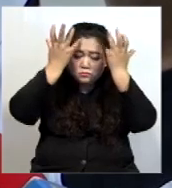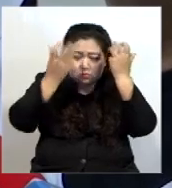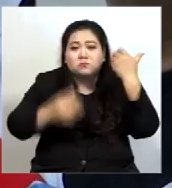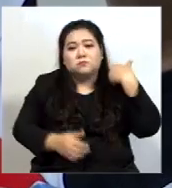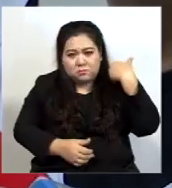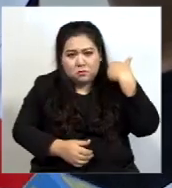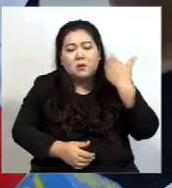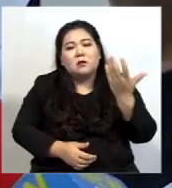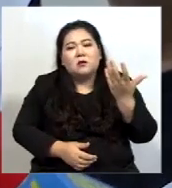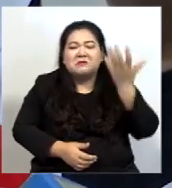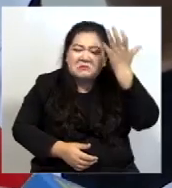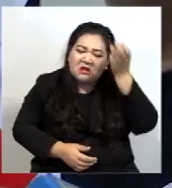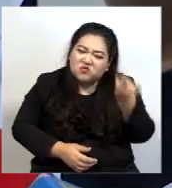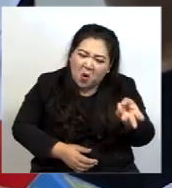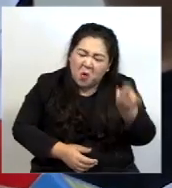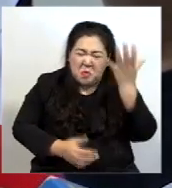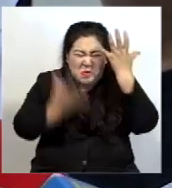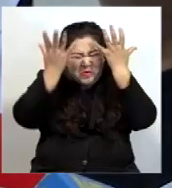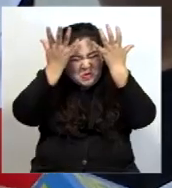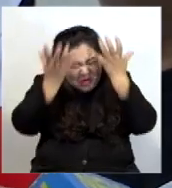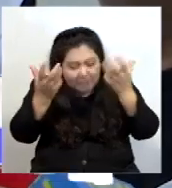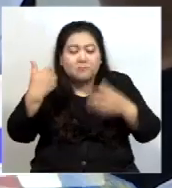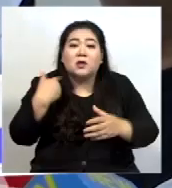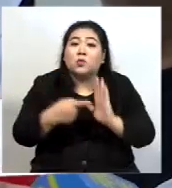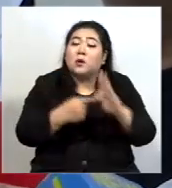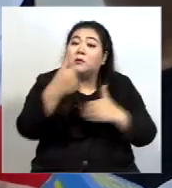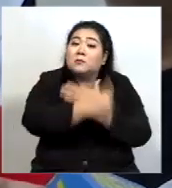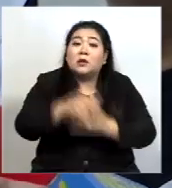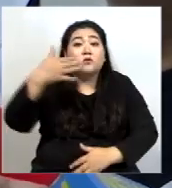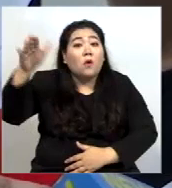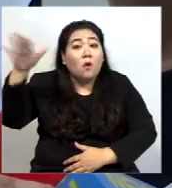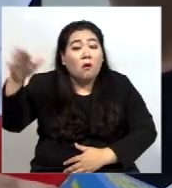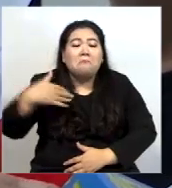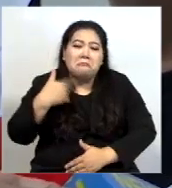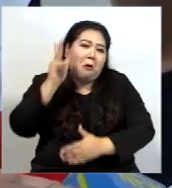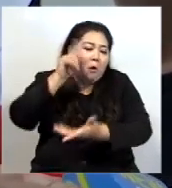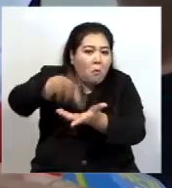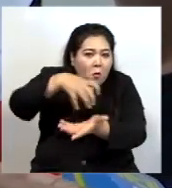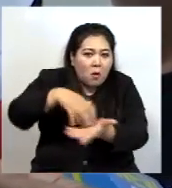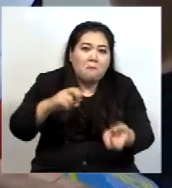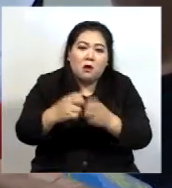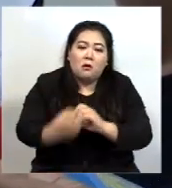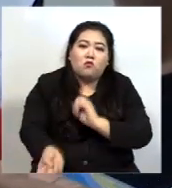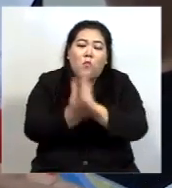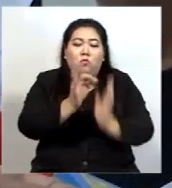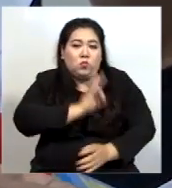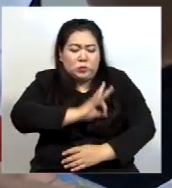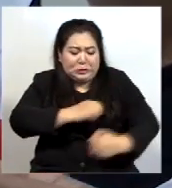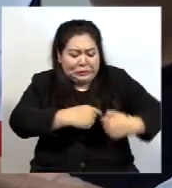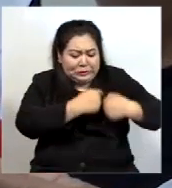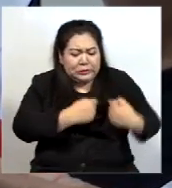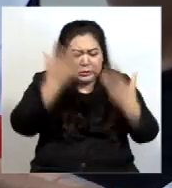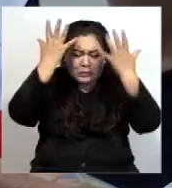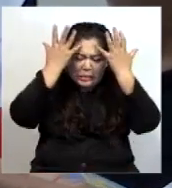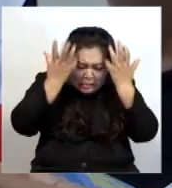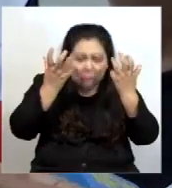ต้องมีตั้งแต่เล็กน้อยจนถึงมากนะครับในต่างประเทศเนี่ยมีการรายงานว่าผลกระทบทางจิตใจนี้จะมีผู้ที่มีปัญ